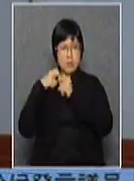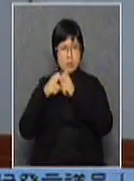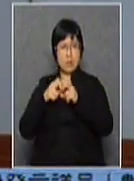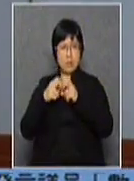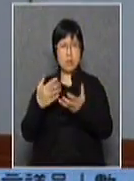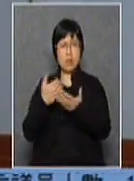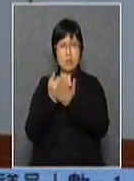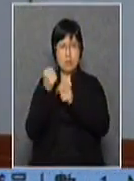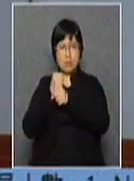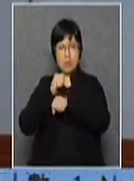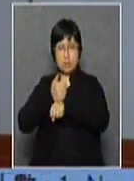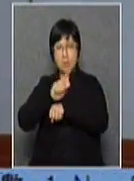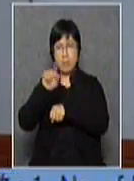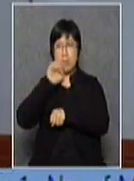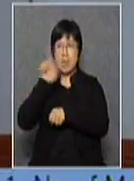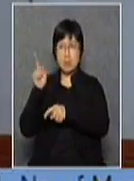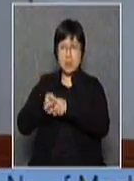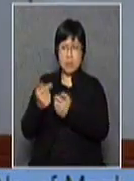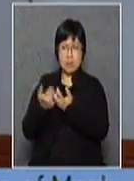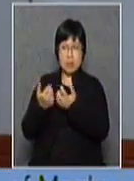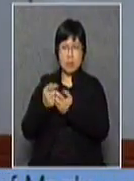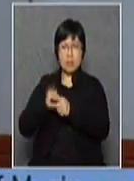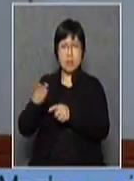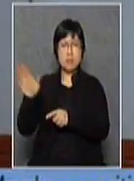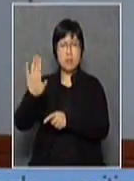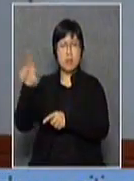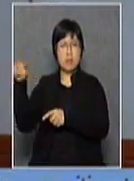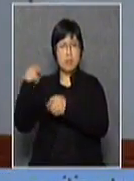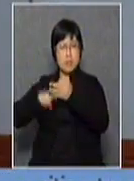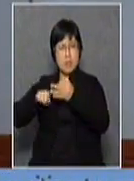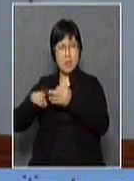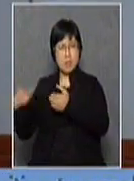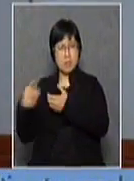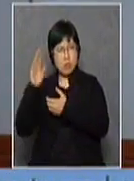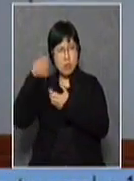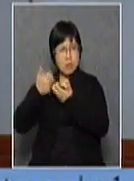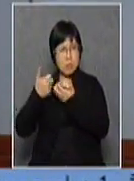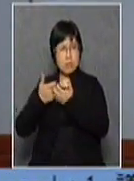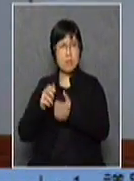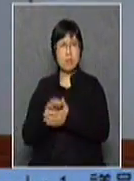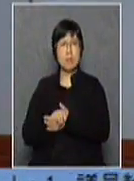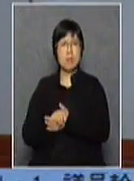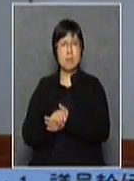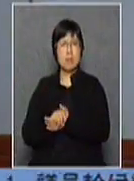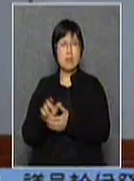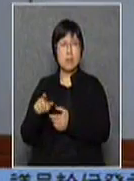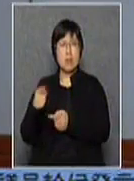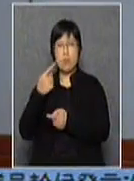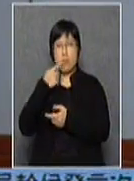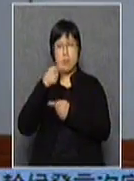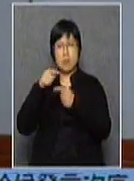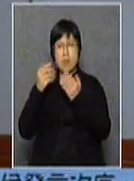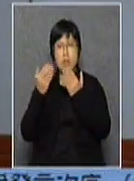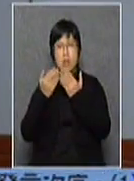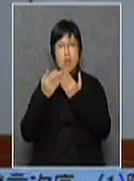就業機會啊？咁我問佢哋係咪實數嚟㗎？原來係陳文雄去推論嘅。即係理工一個學店